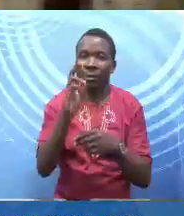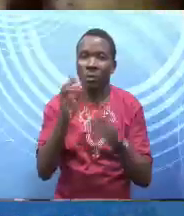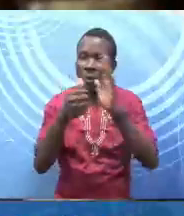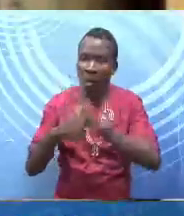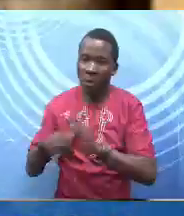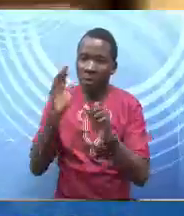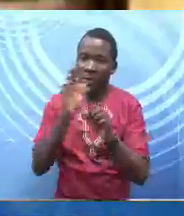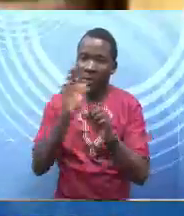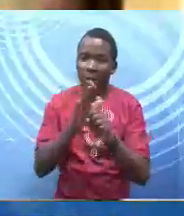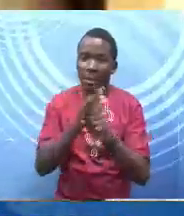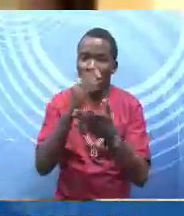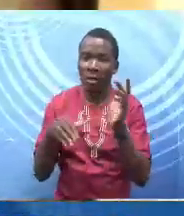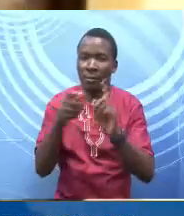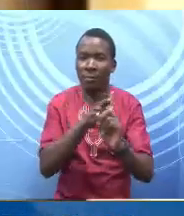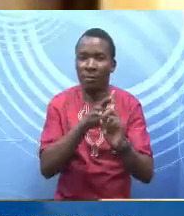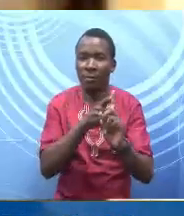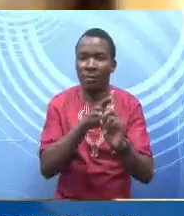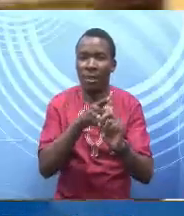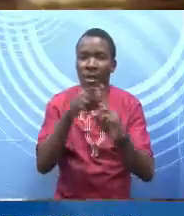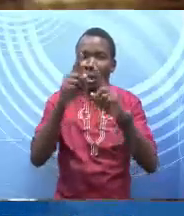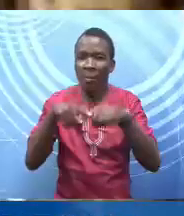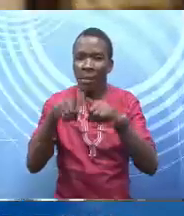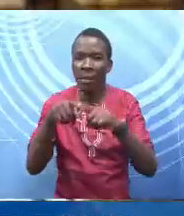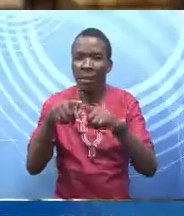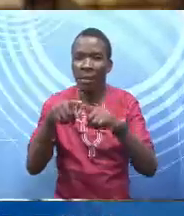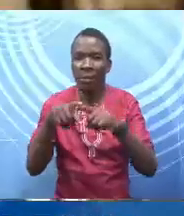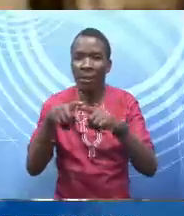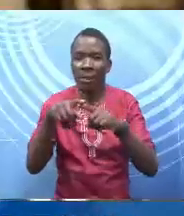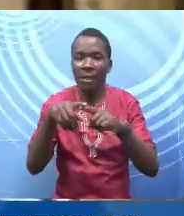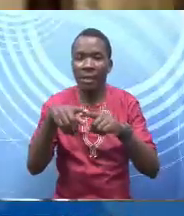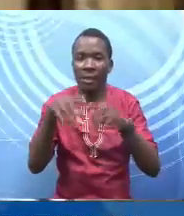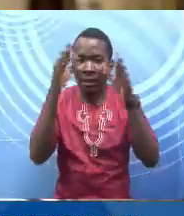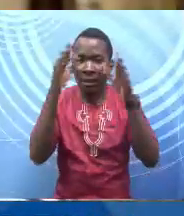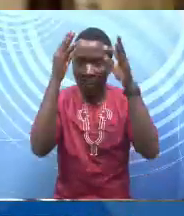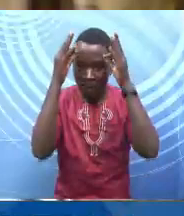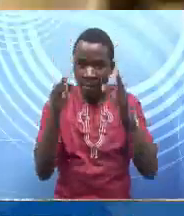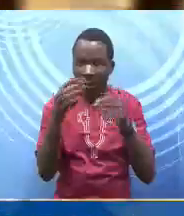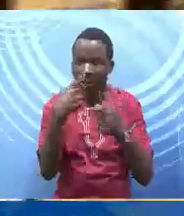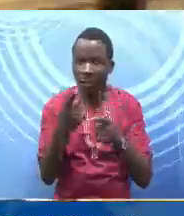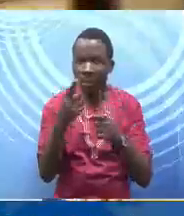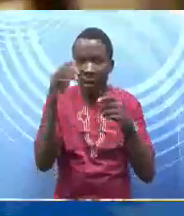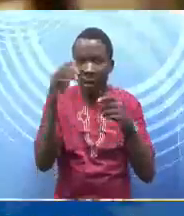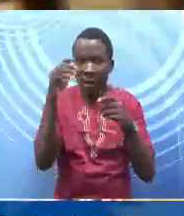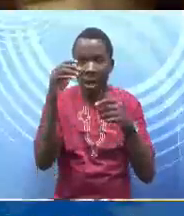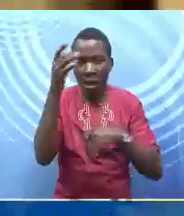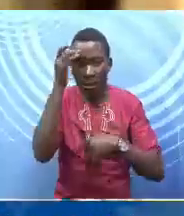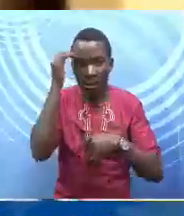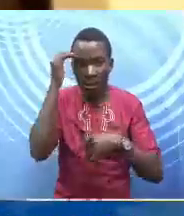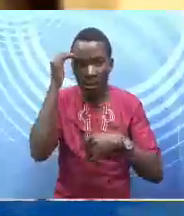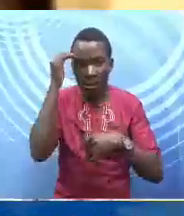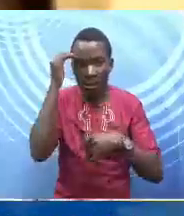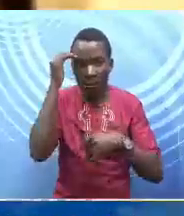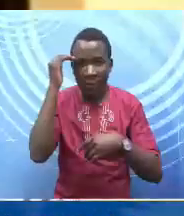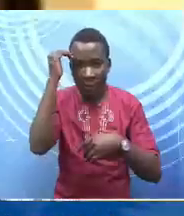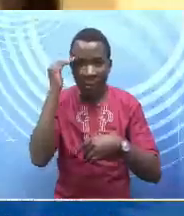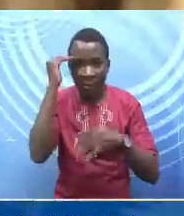Afite bitewe n'icyo cyemezo abaganga bafashe kuko ari umurwayi wo mu mutwe je aho ikibazo